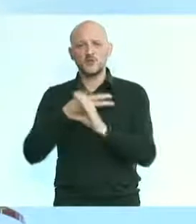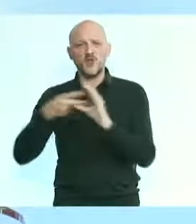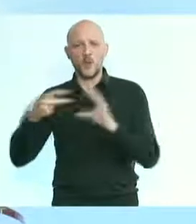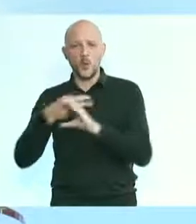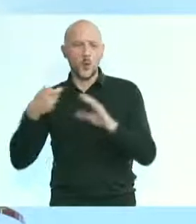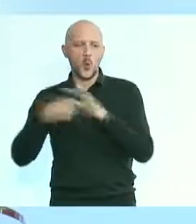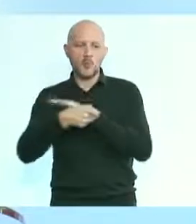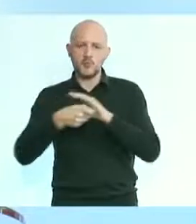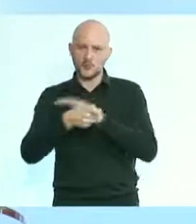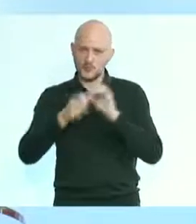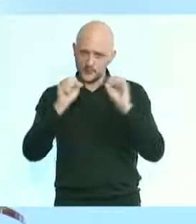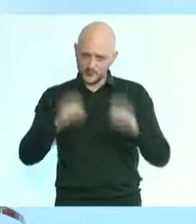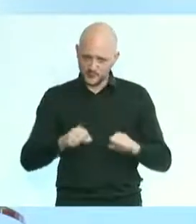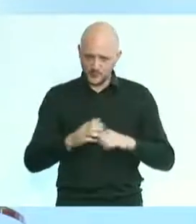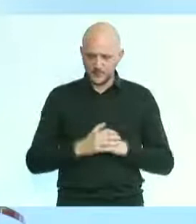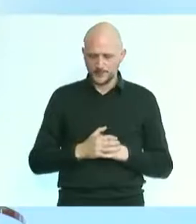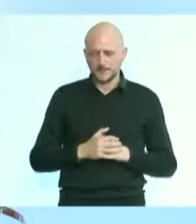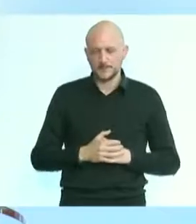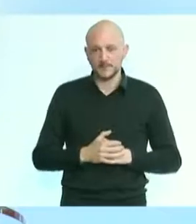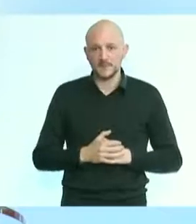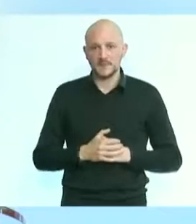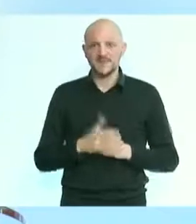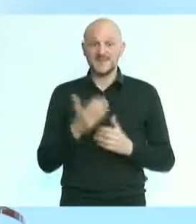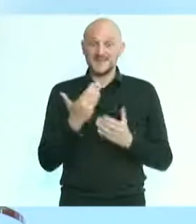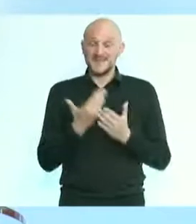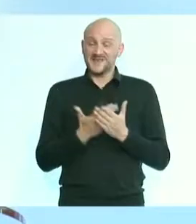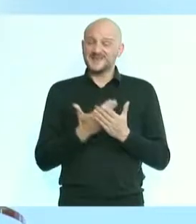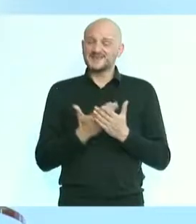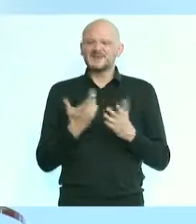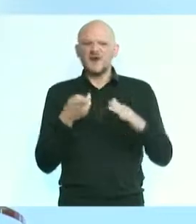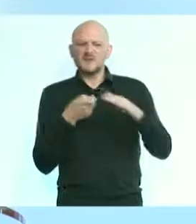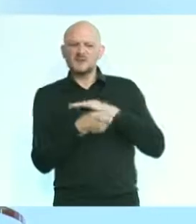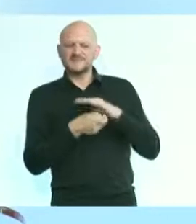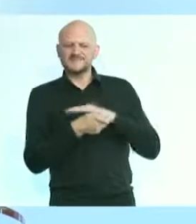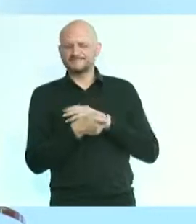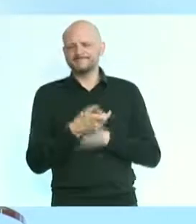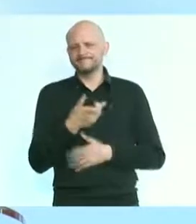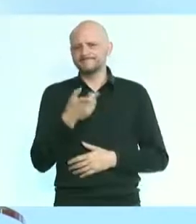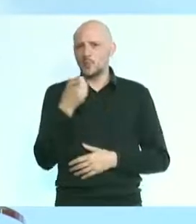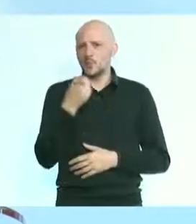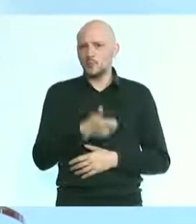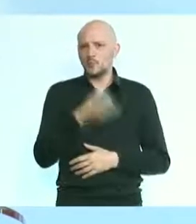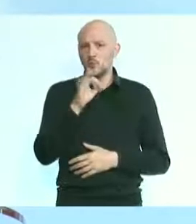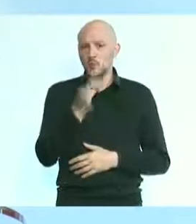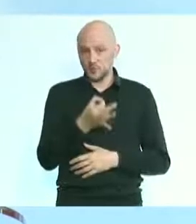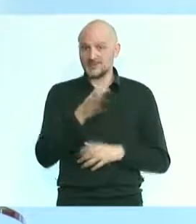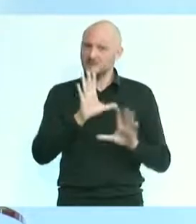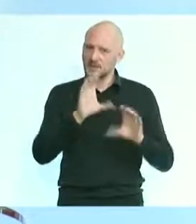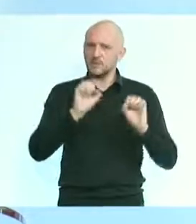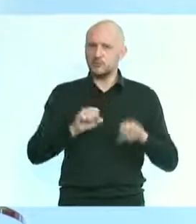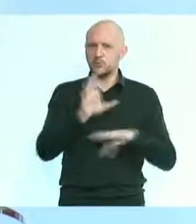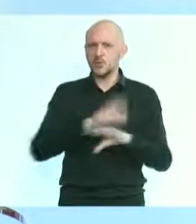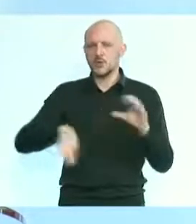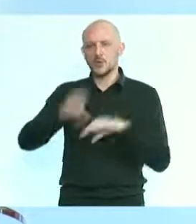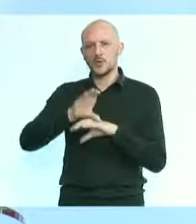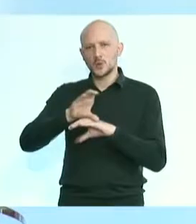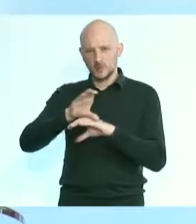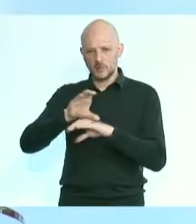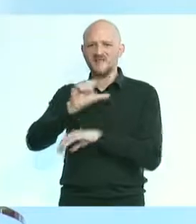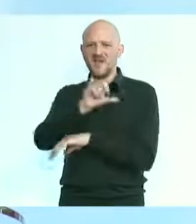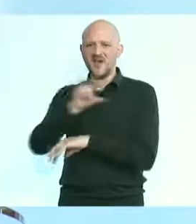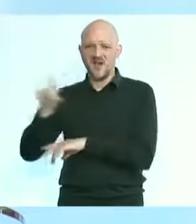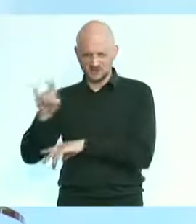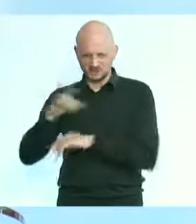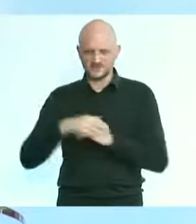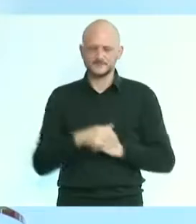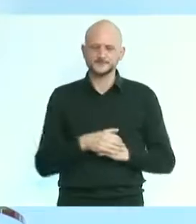handicap, l'indemnité, c'est important, on le sait trop peu, l'indemnité de service civique est cumulable avec l'allocation adulte handicapé